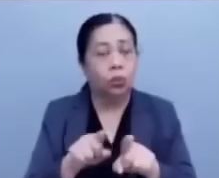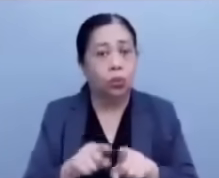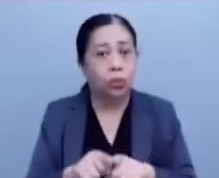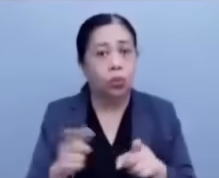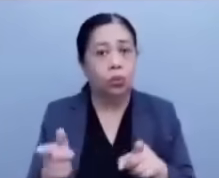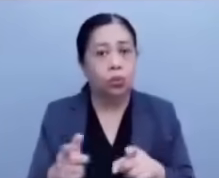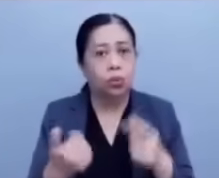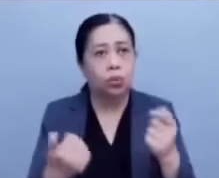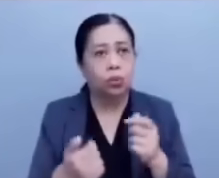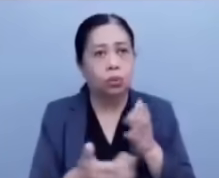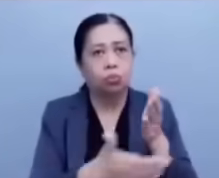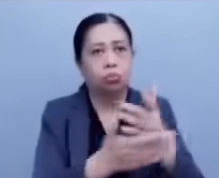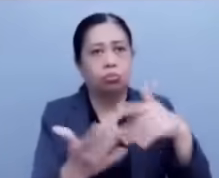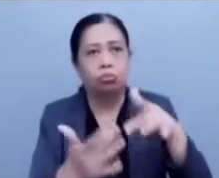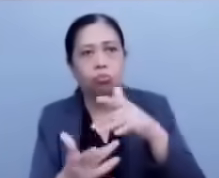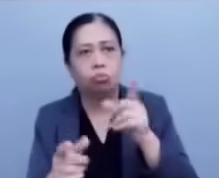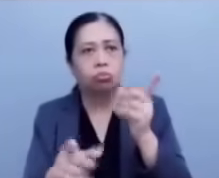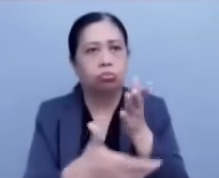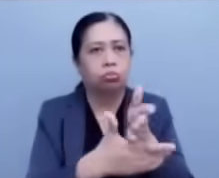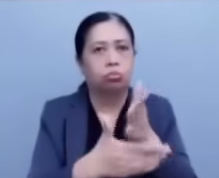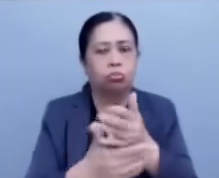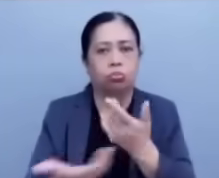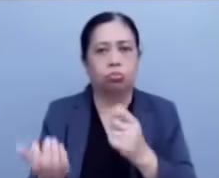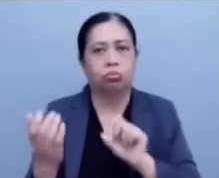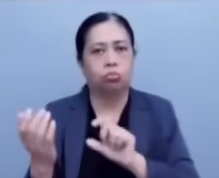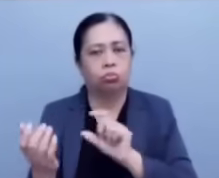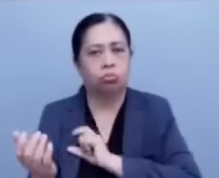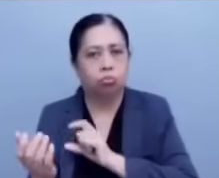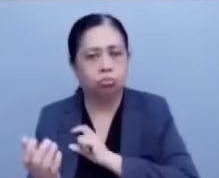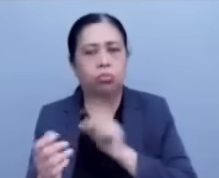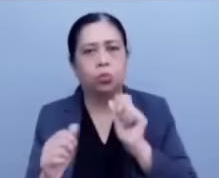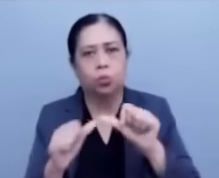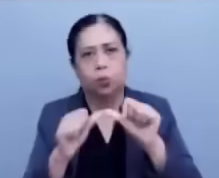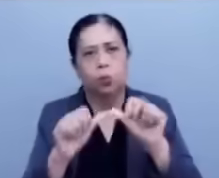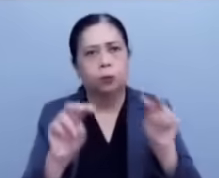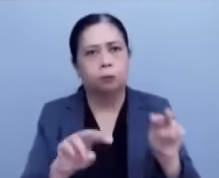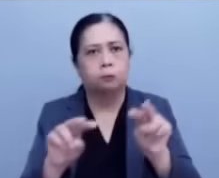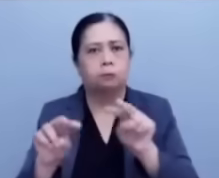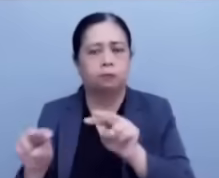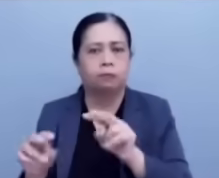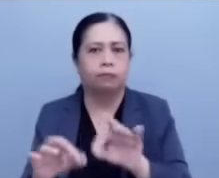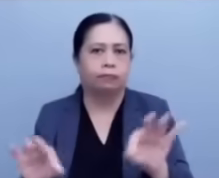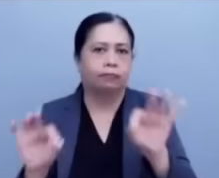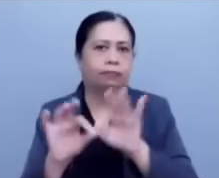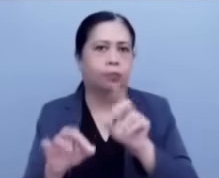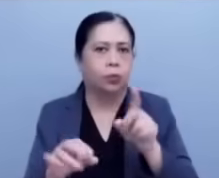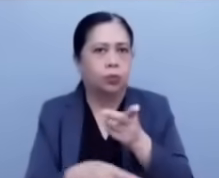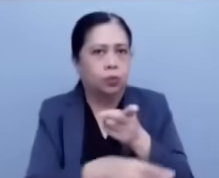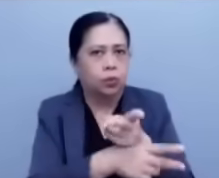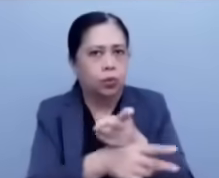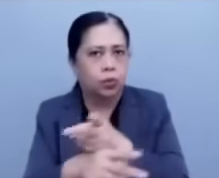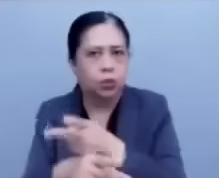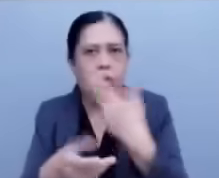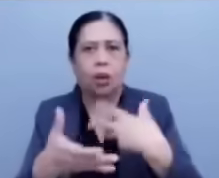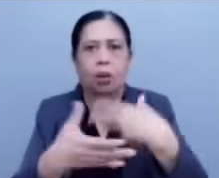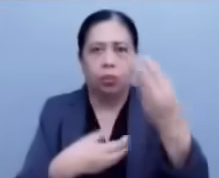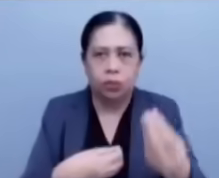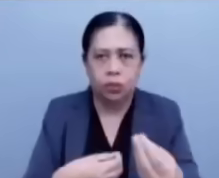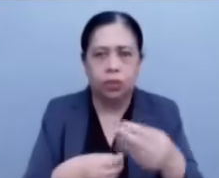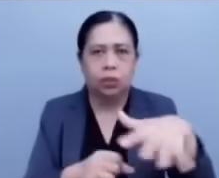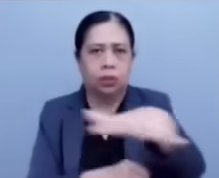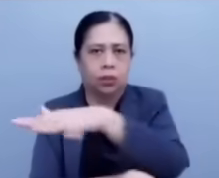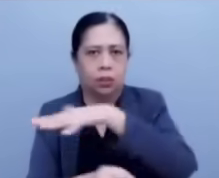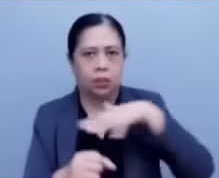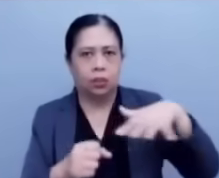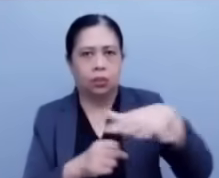mobile and foot patrol po ay patuloy po natin isasagawa yan dahil kailangan din po nating bantayan yung labas at premises po ng eskwelahan